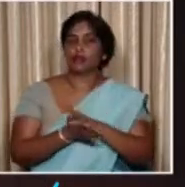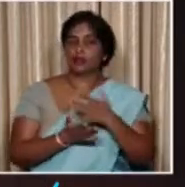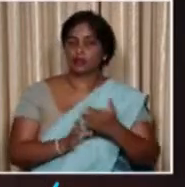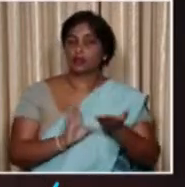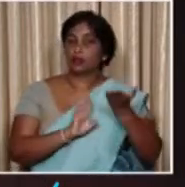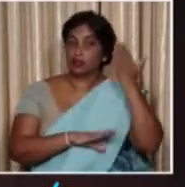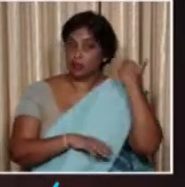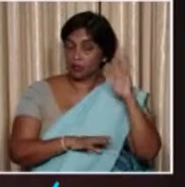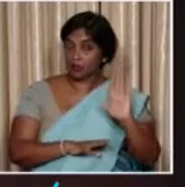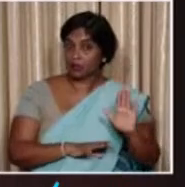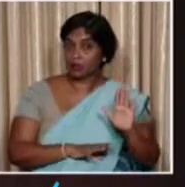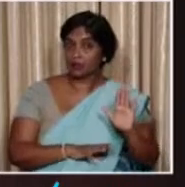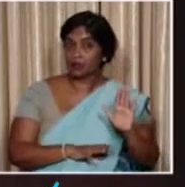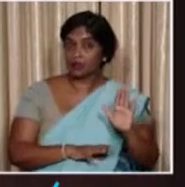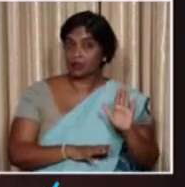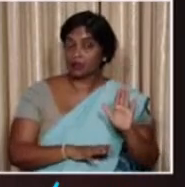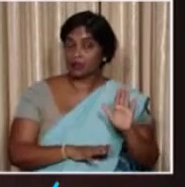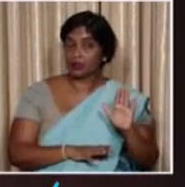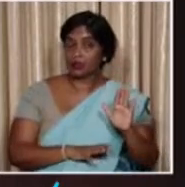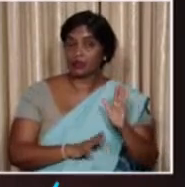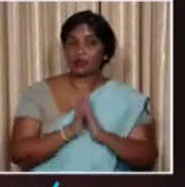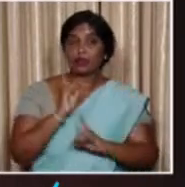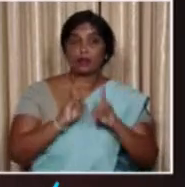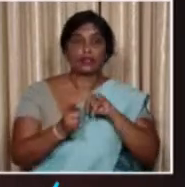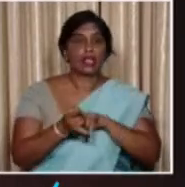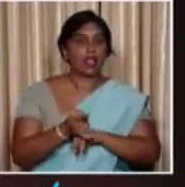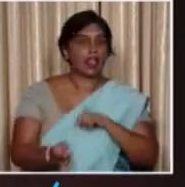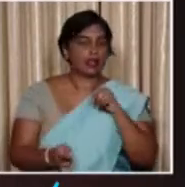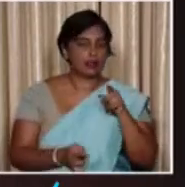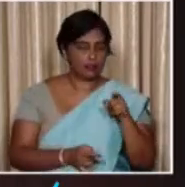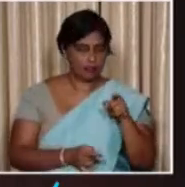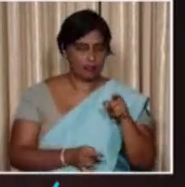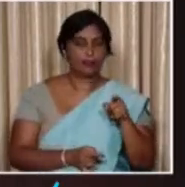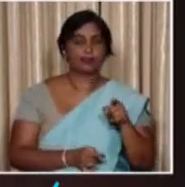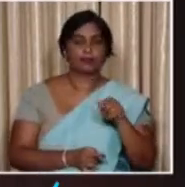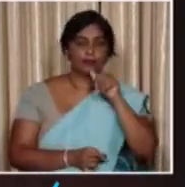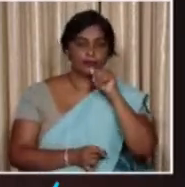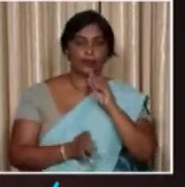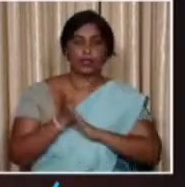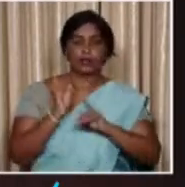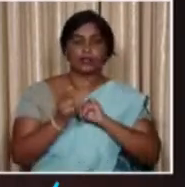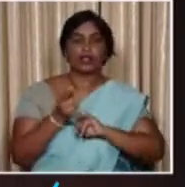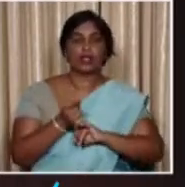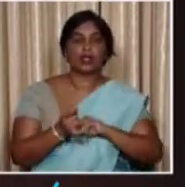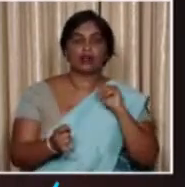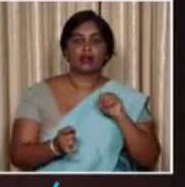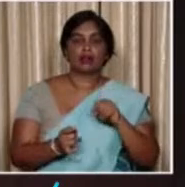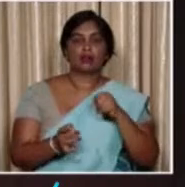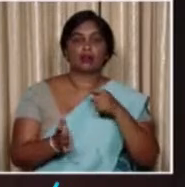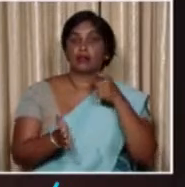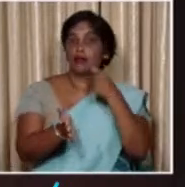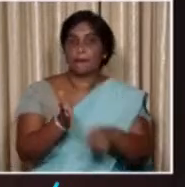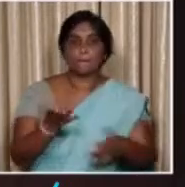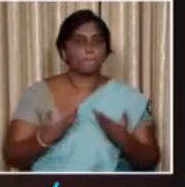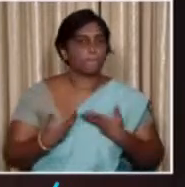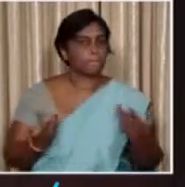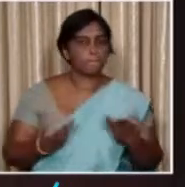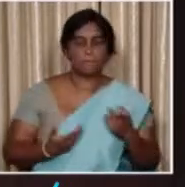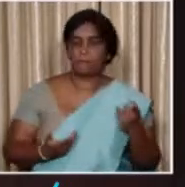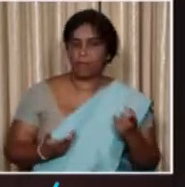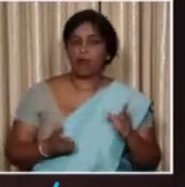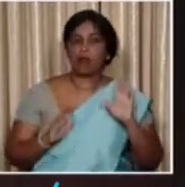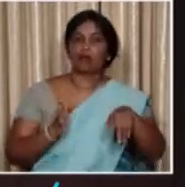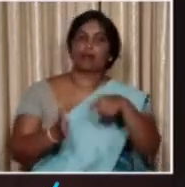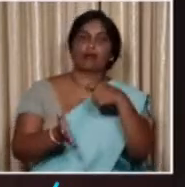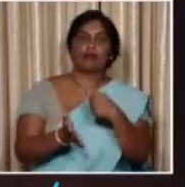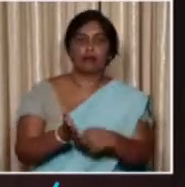ඒ කාලේ හිටපු අමාත්‍යාංශ ලේකම්ගේ. ඇත්ත වශයෙන් අමාත්‍යාංශ ලේකම්ට මේක අත්සන් කරන්න බෑ. හැබැයි මේක